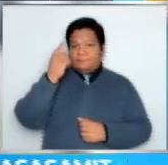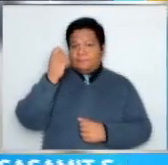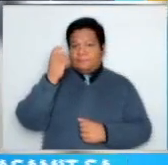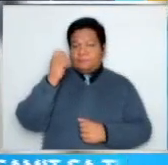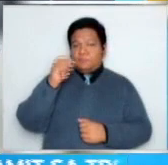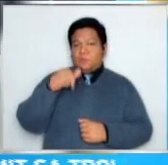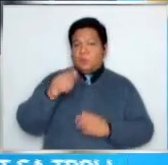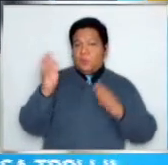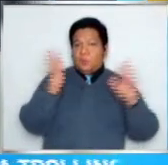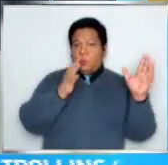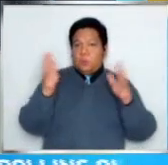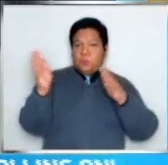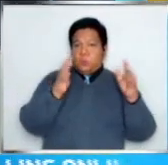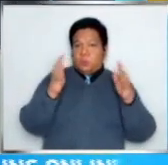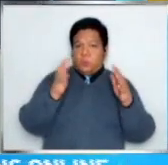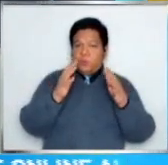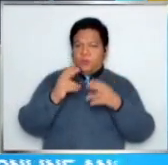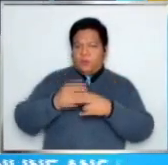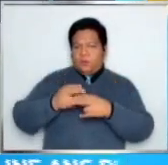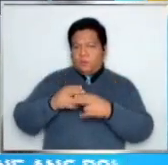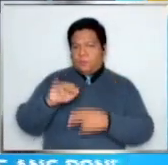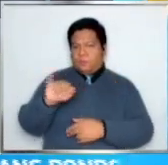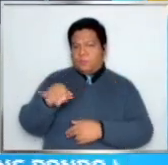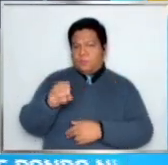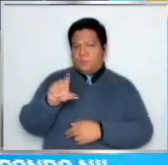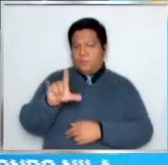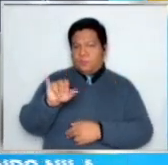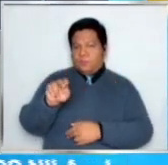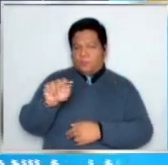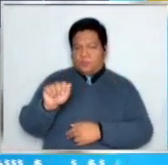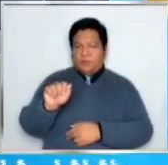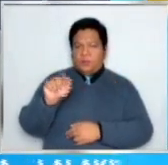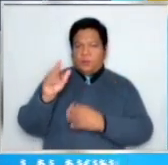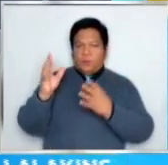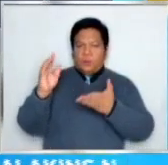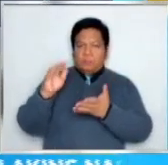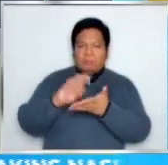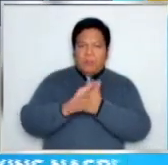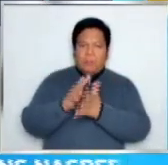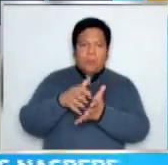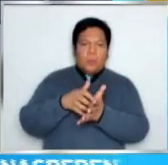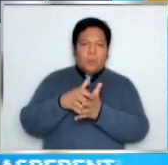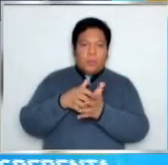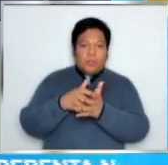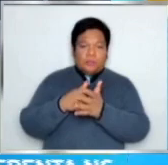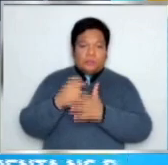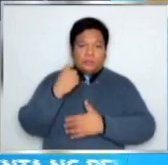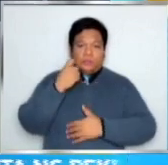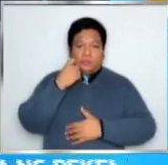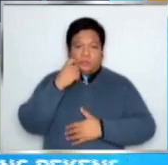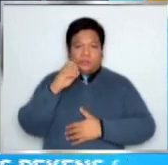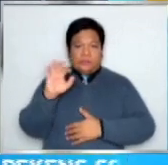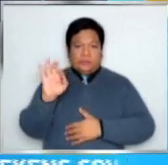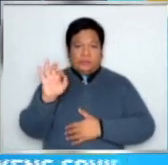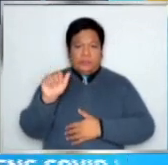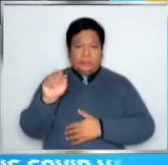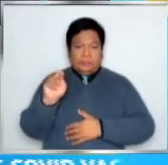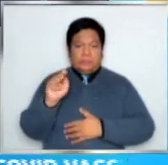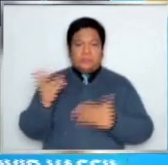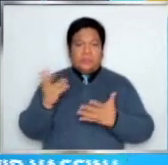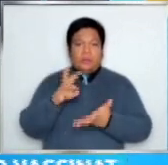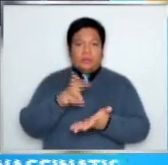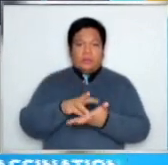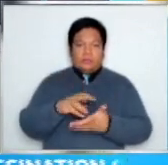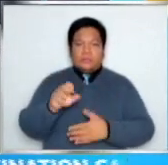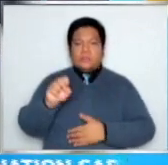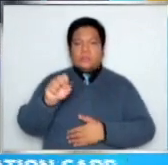Southern Tagalog. As of 9 a.m., namataan ito sa San Juan, Batangas. Ramdam din po ang epekto nito sa Quezon Province. At